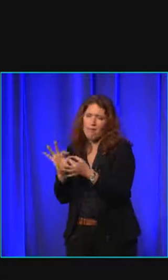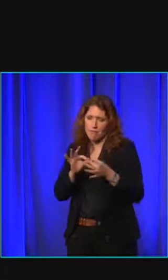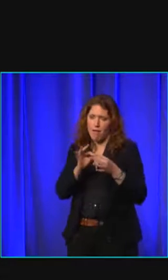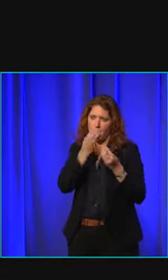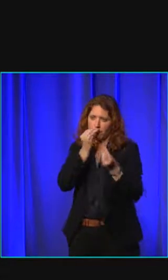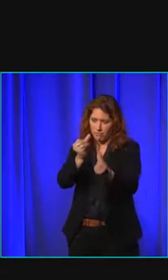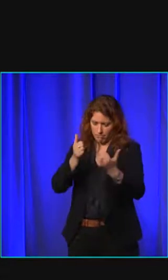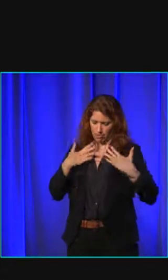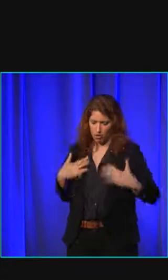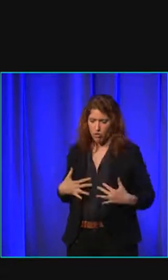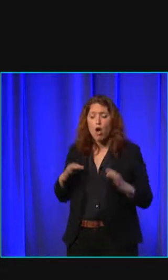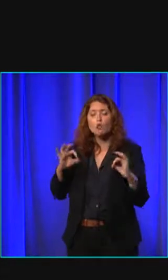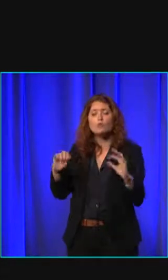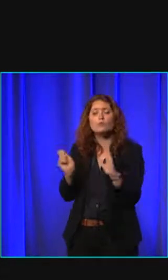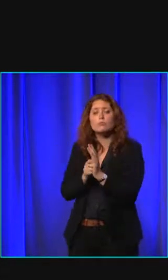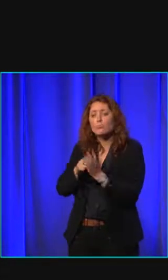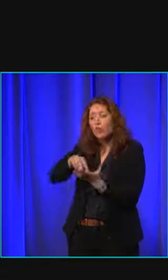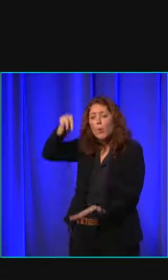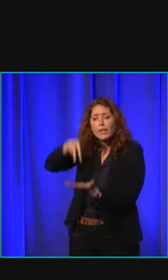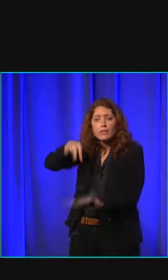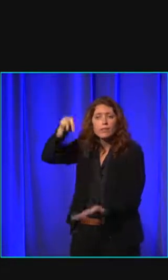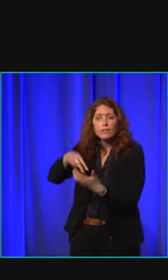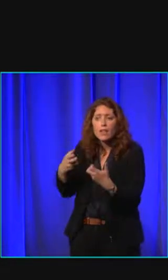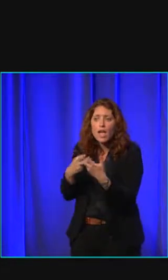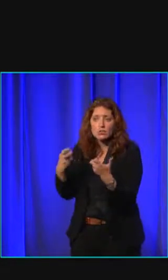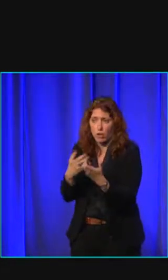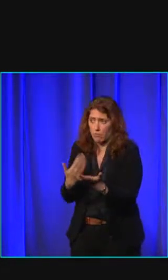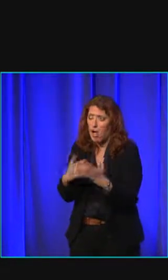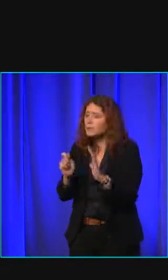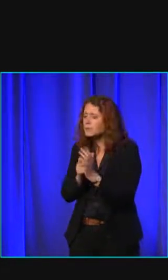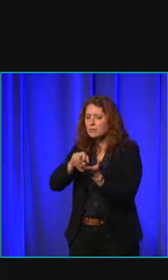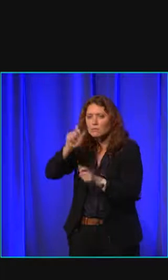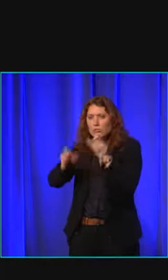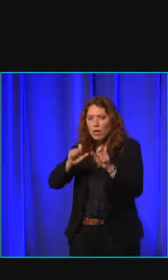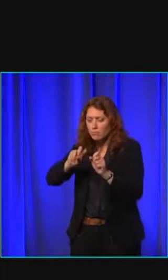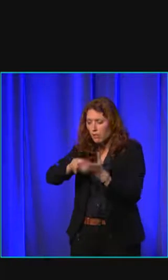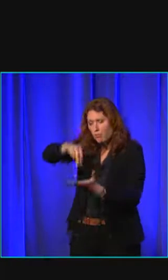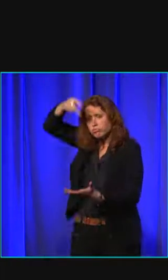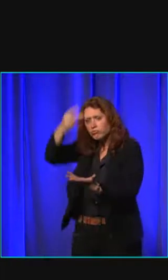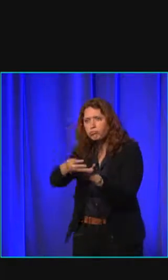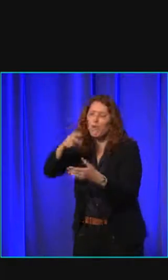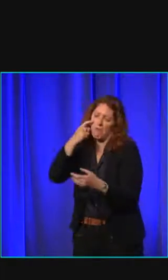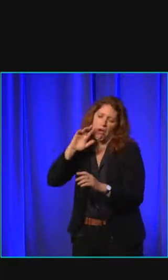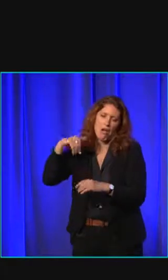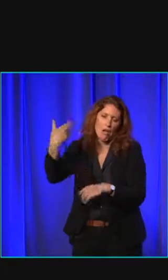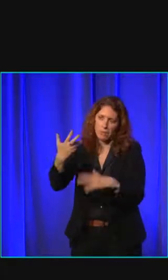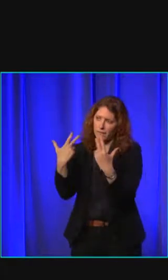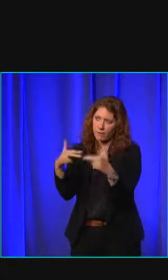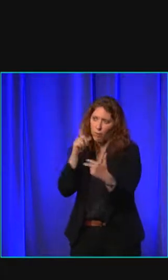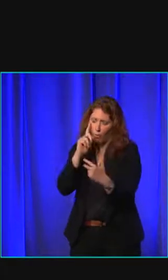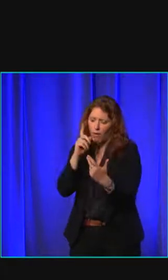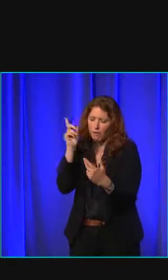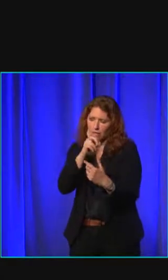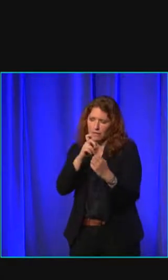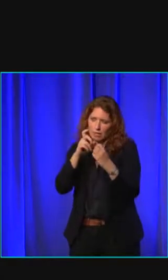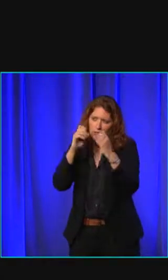trampoline, quand on fait des figures acrobatiques. Alors là, ça ne va peut-être pas trop vous parler, mais tout à l'heure, vous allez voir des vidéos où